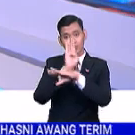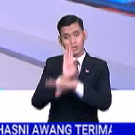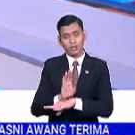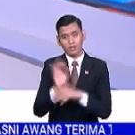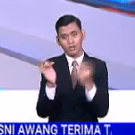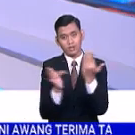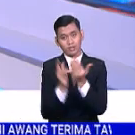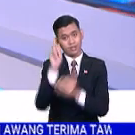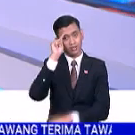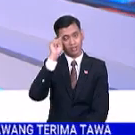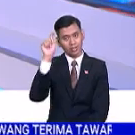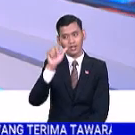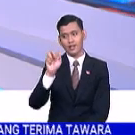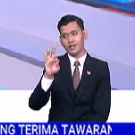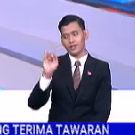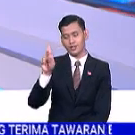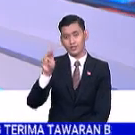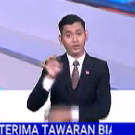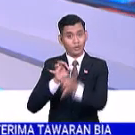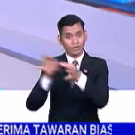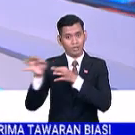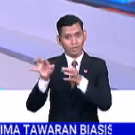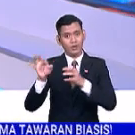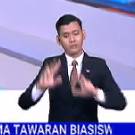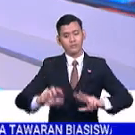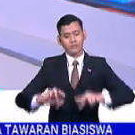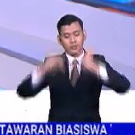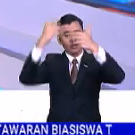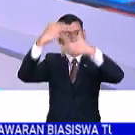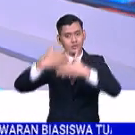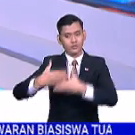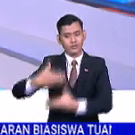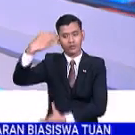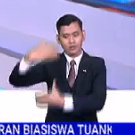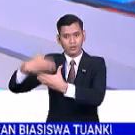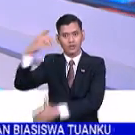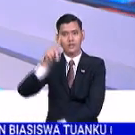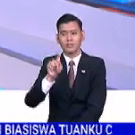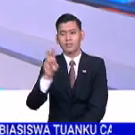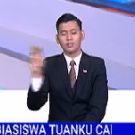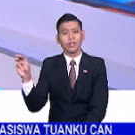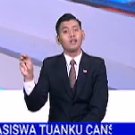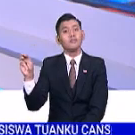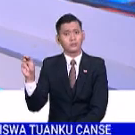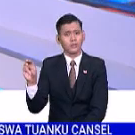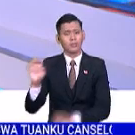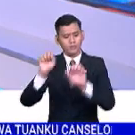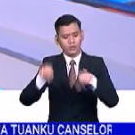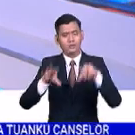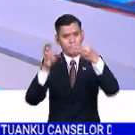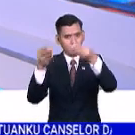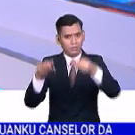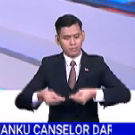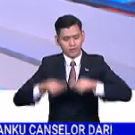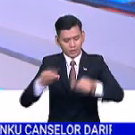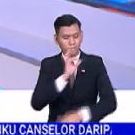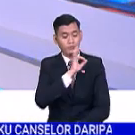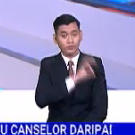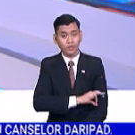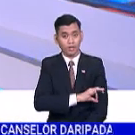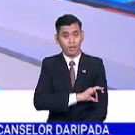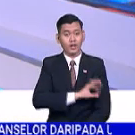Terengganu, Arifin Deraman, pembinaan menara telekomunikasi ini bermanfaat memberi peningkatan liputan 4G